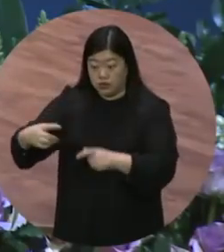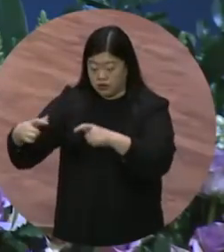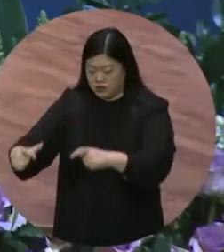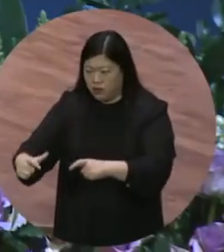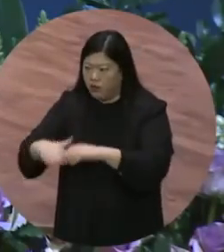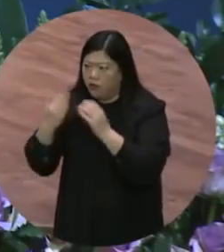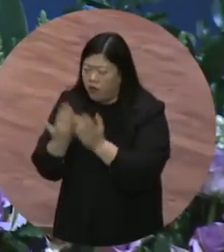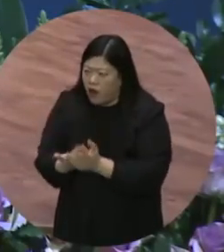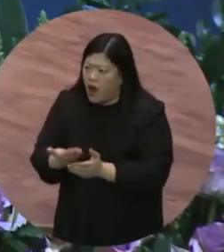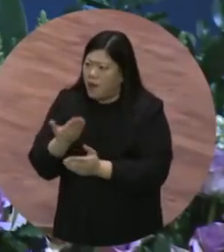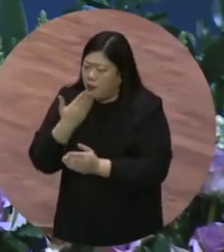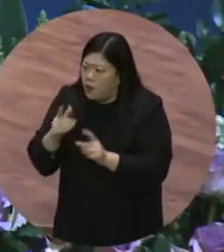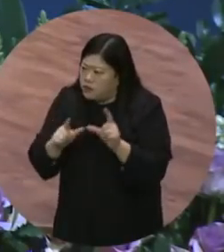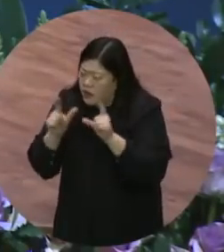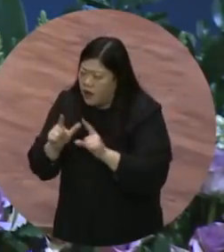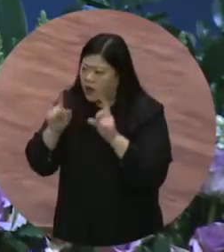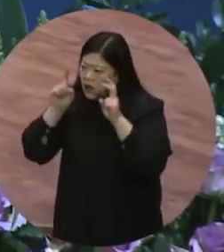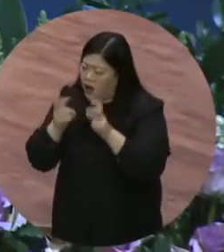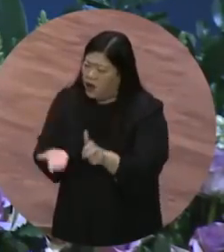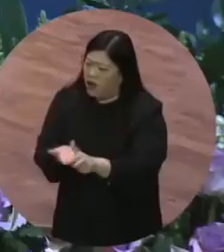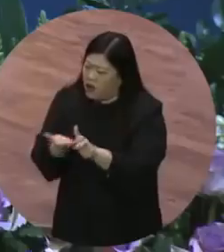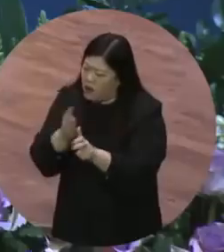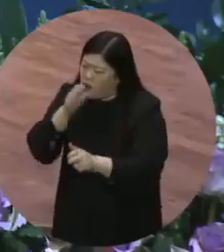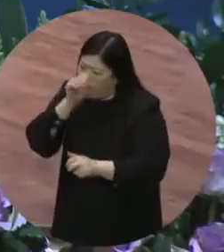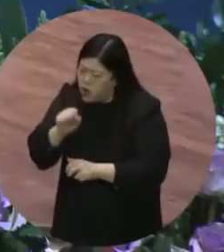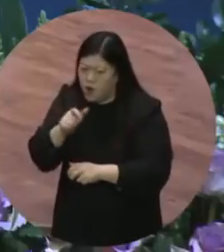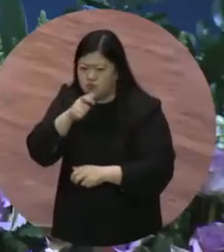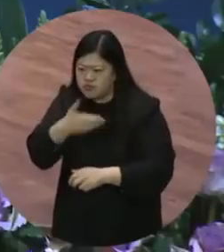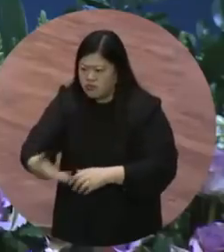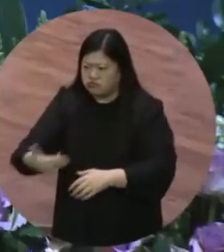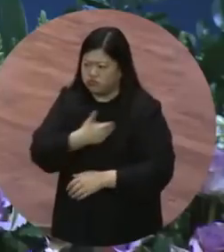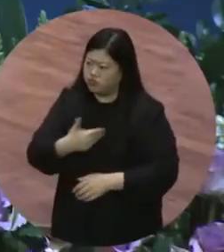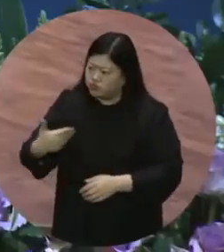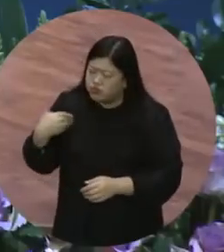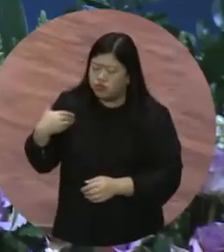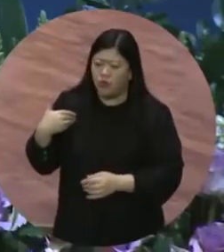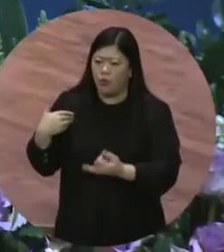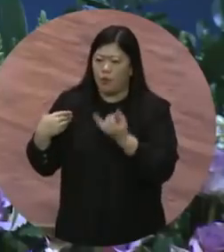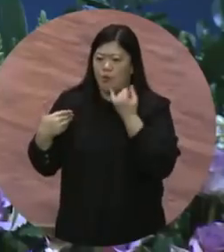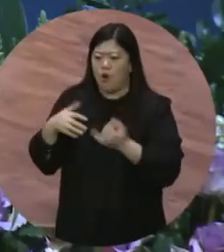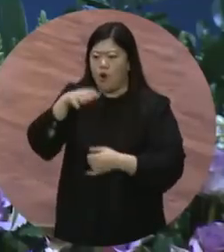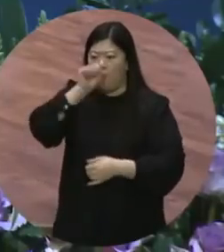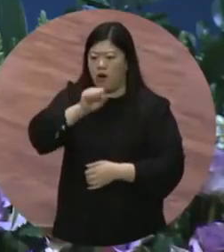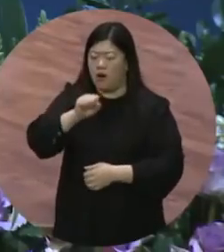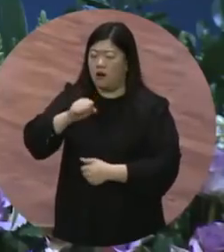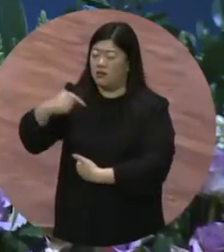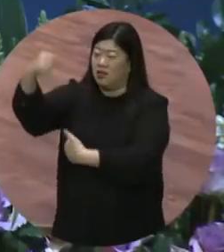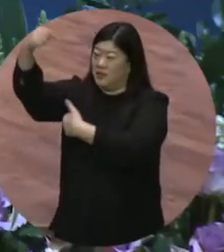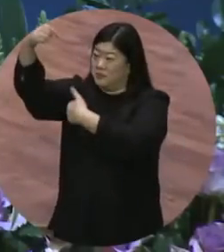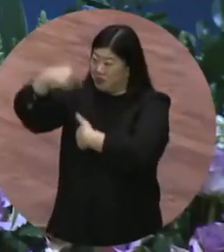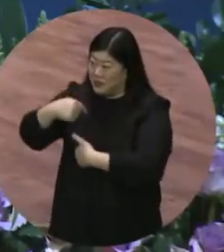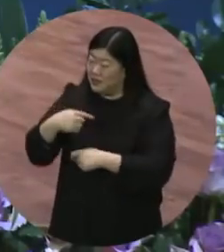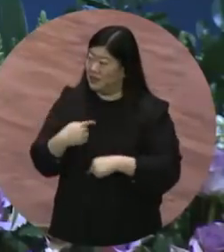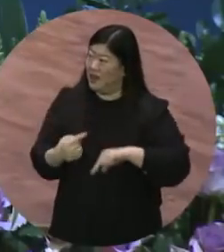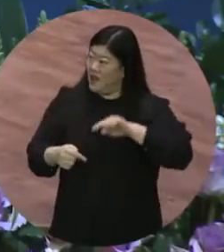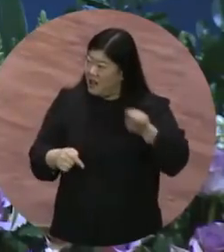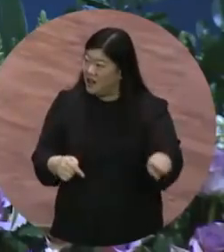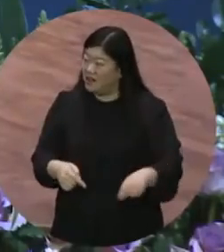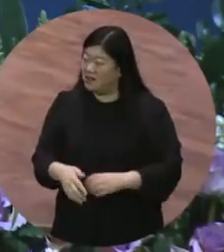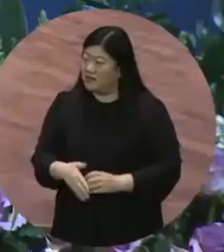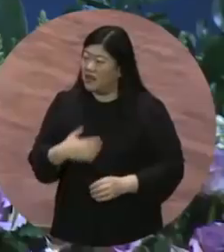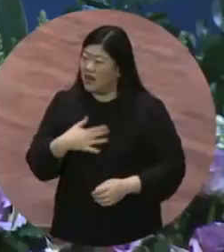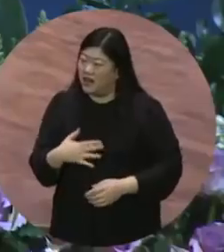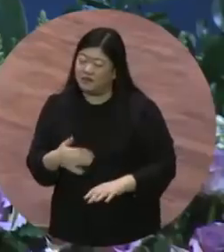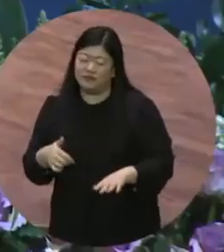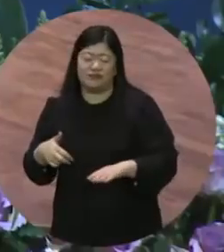모든 곳입니다. 처음에 하나님이 갈대아 우르를 떠나라고 했을 때 믿음으로 결단했습니다. 그런데 909km를 걸으면서